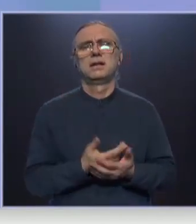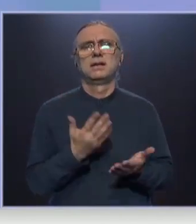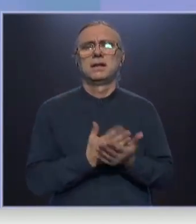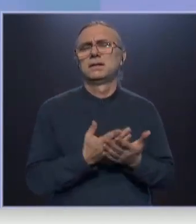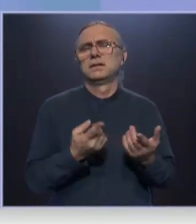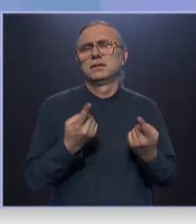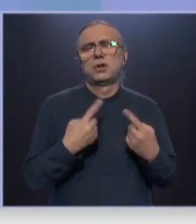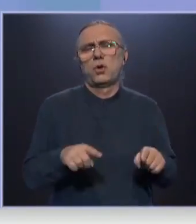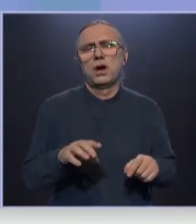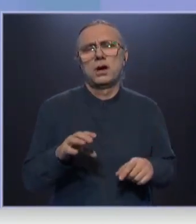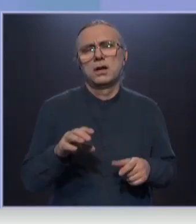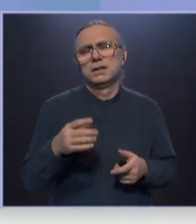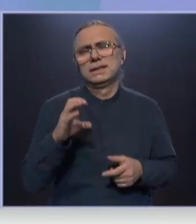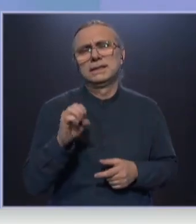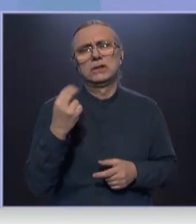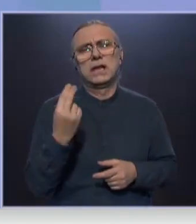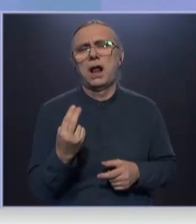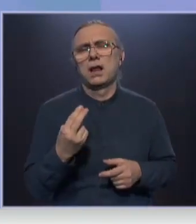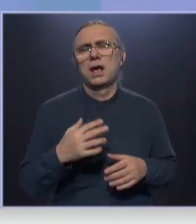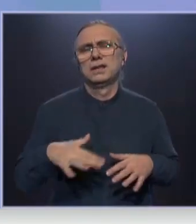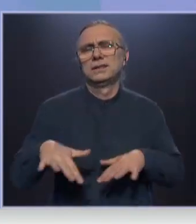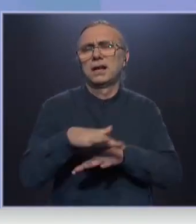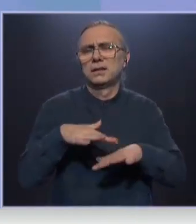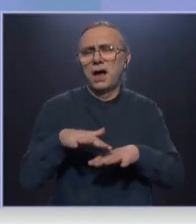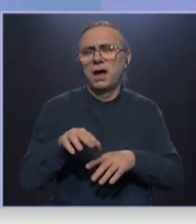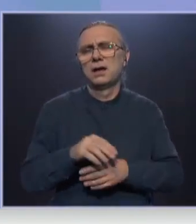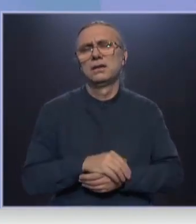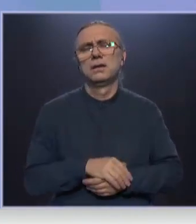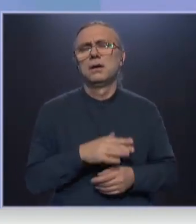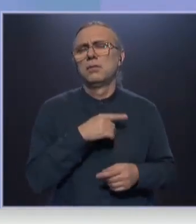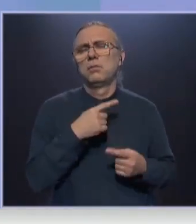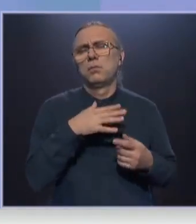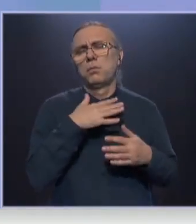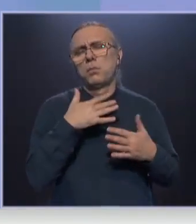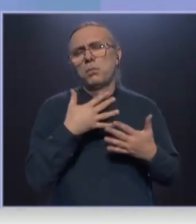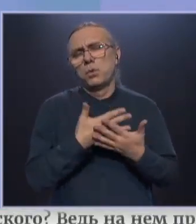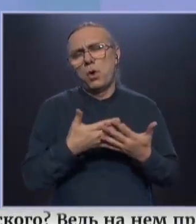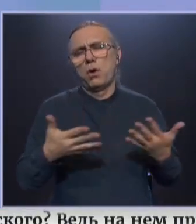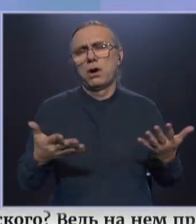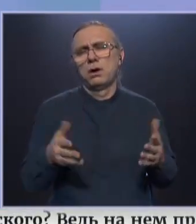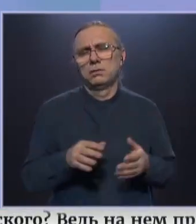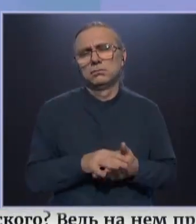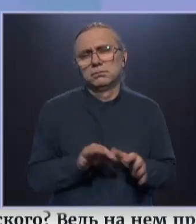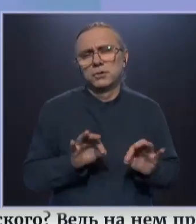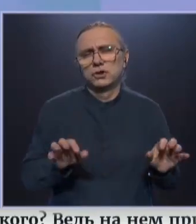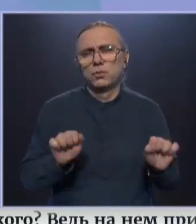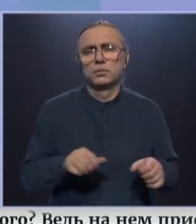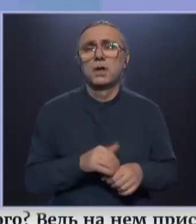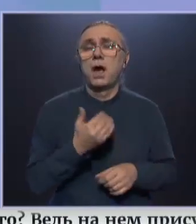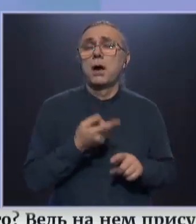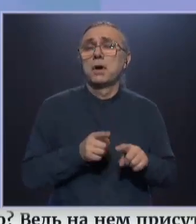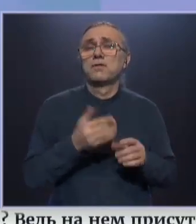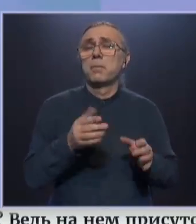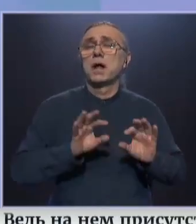другое, в общем, социальная среда и так далее. Много-много факторов, о которых вам расскажут на курсах усыновления,